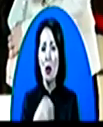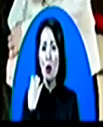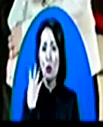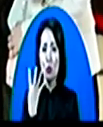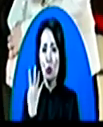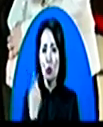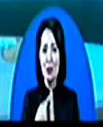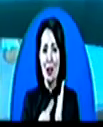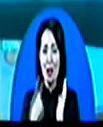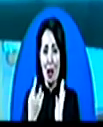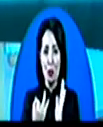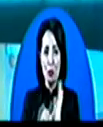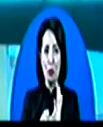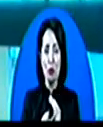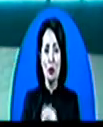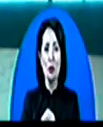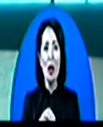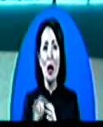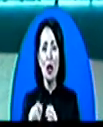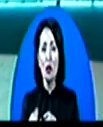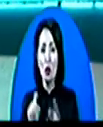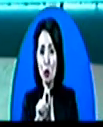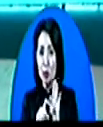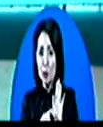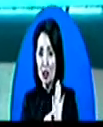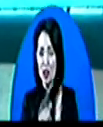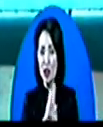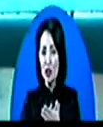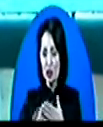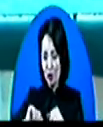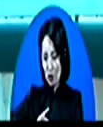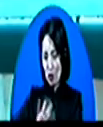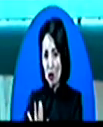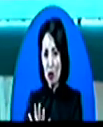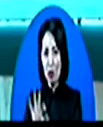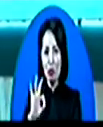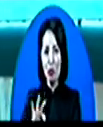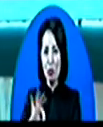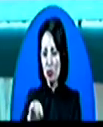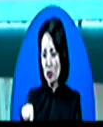өдөр бид хөтөлбөрийнхөө энэ хэсэгт шин төрлийн коронавирусны Монгол улсад туулаад олон улсад нөхцөл